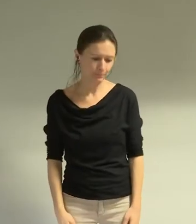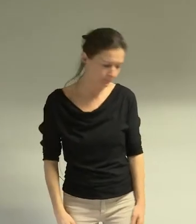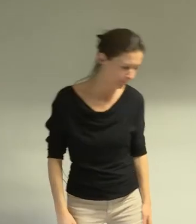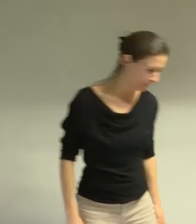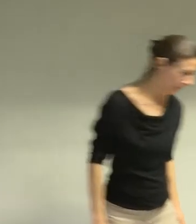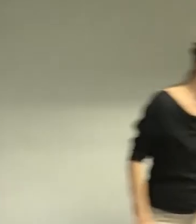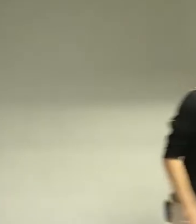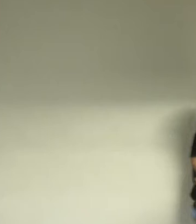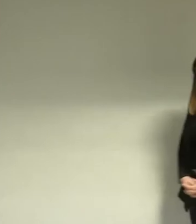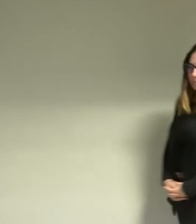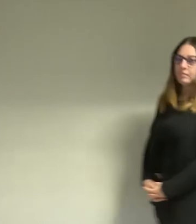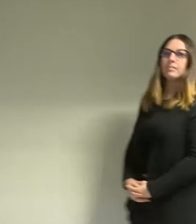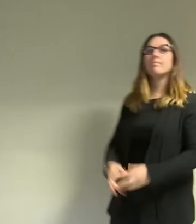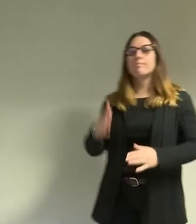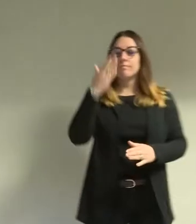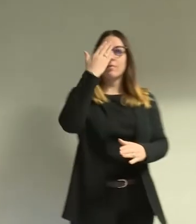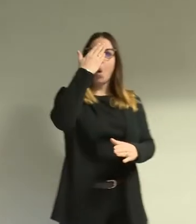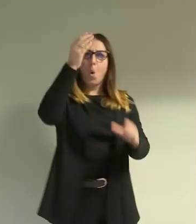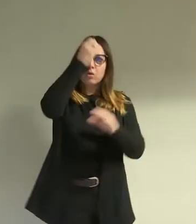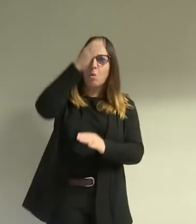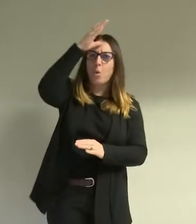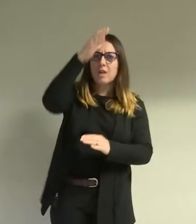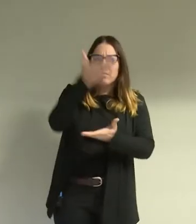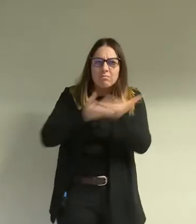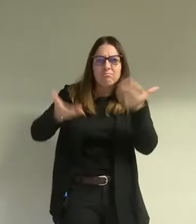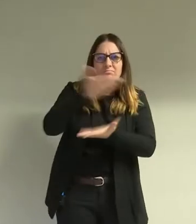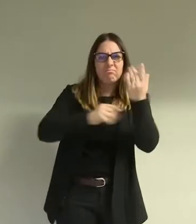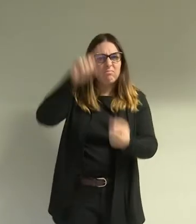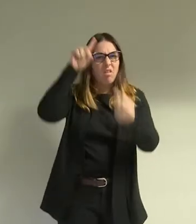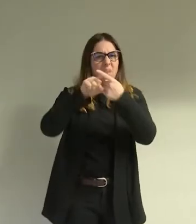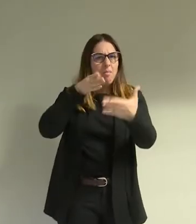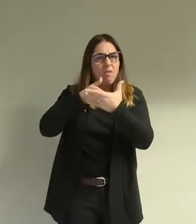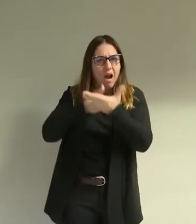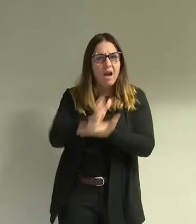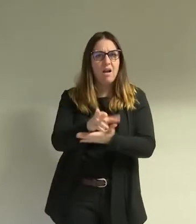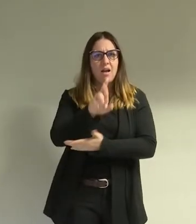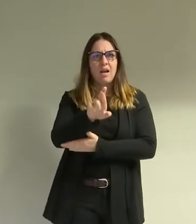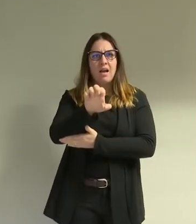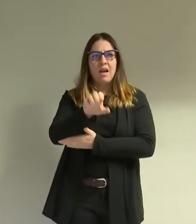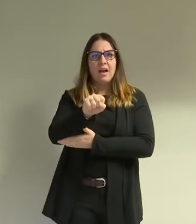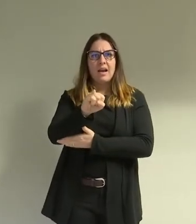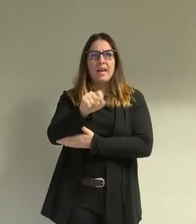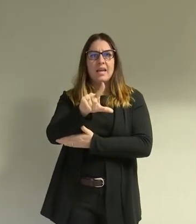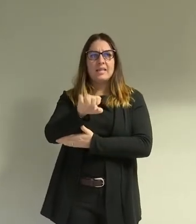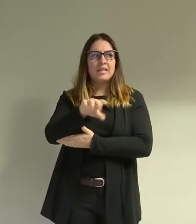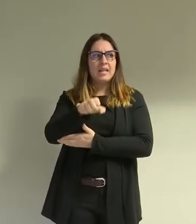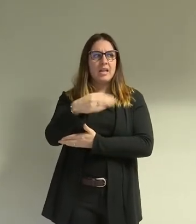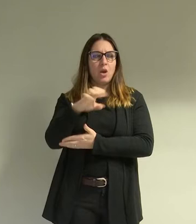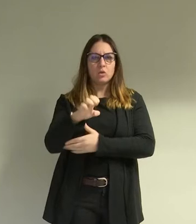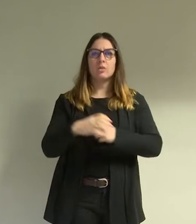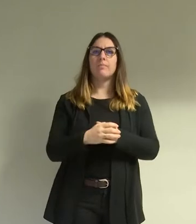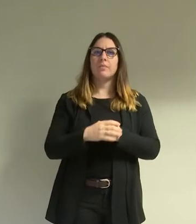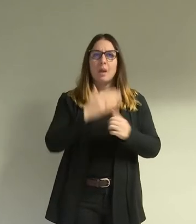notion que je vous propose de travailler c'est la notion de la résilience comment renforcer la résilience des territoires pour mieux